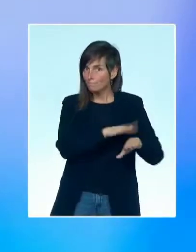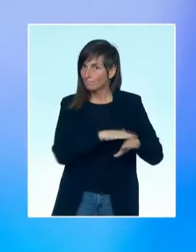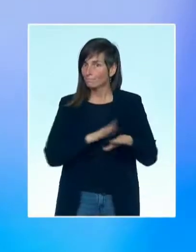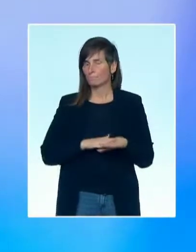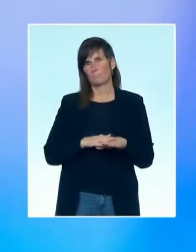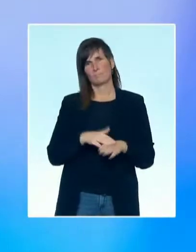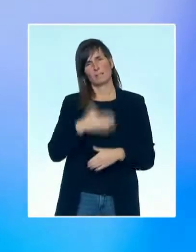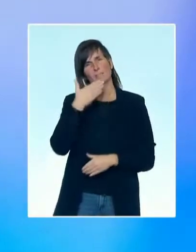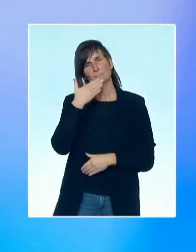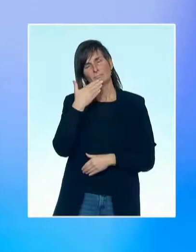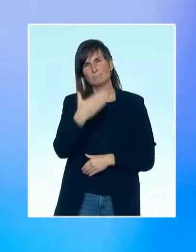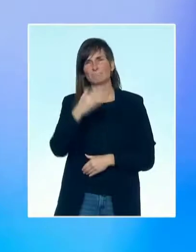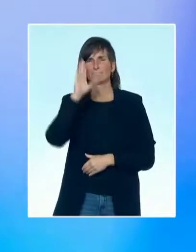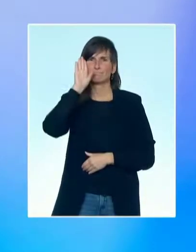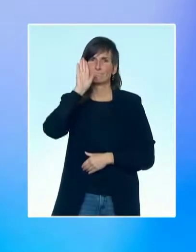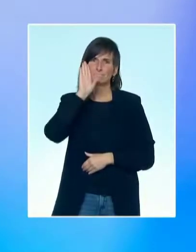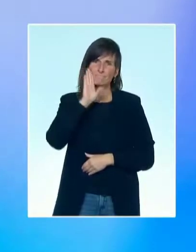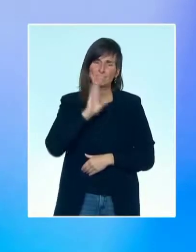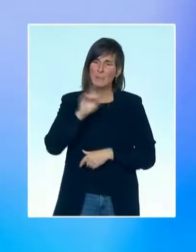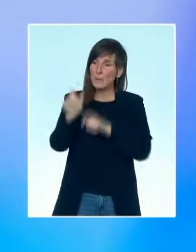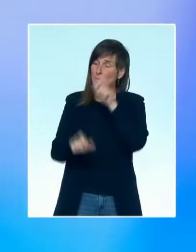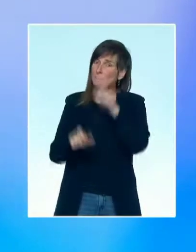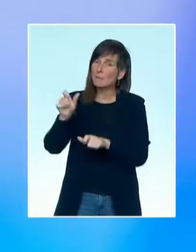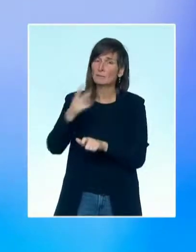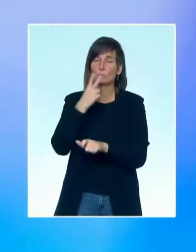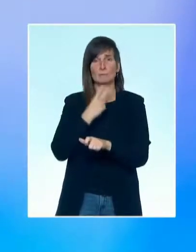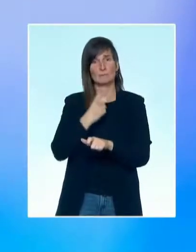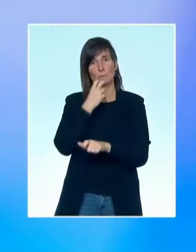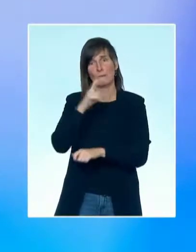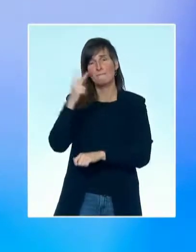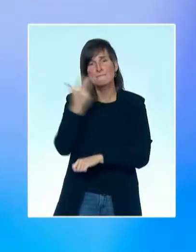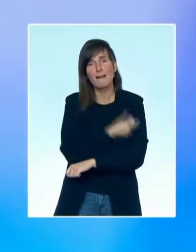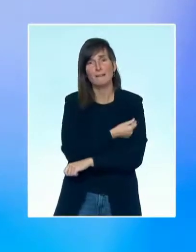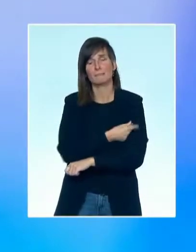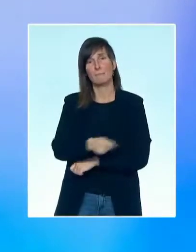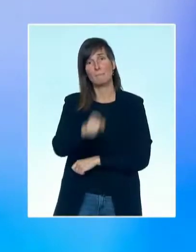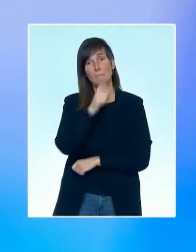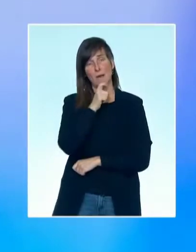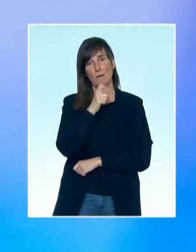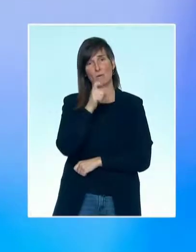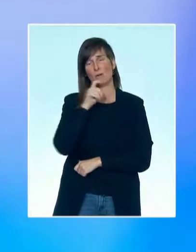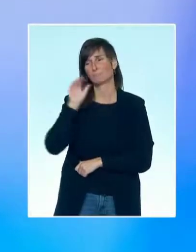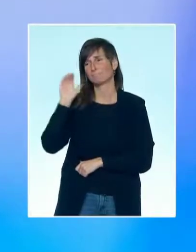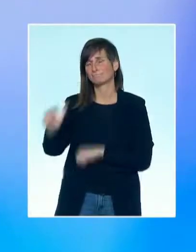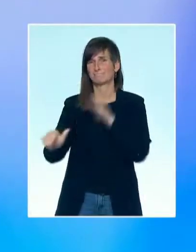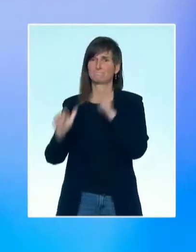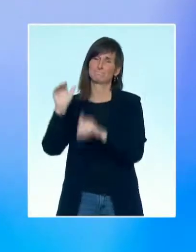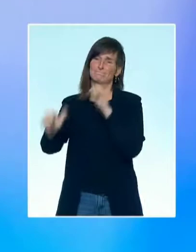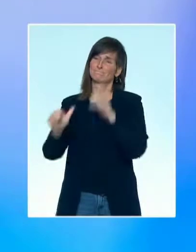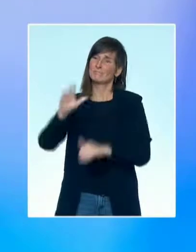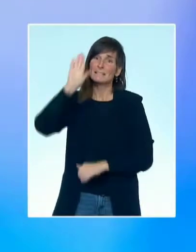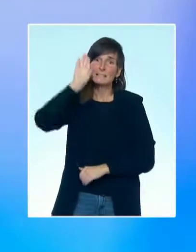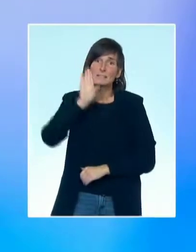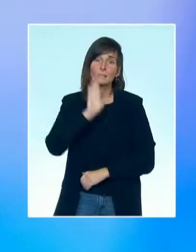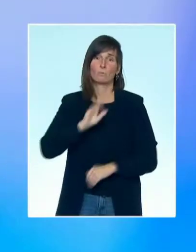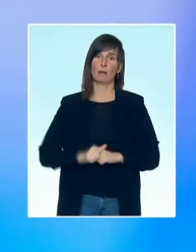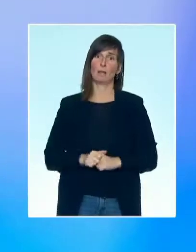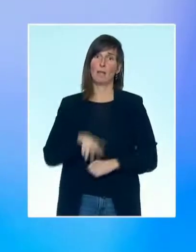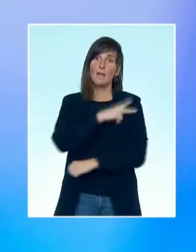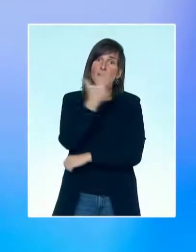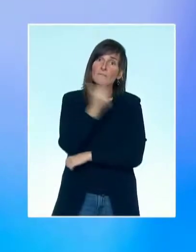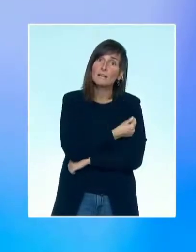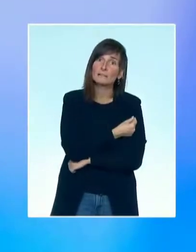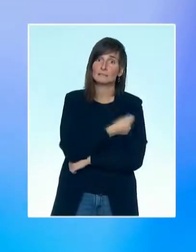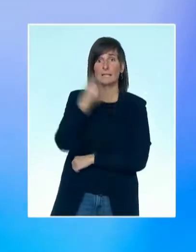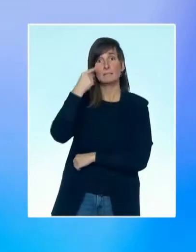message solennel à nos concitoyens qui ne se sont pas encore engagés dans la vaccination. C'est comme il a bien dit, concitoyens, pour bien